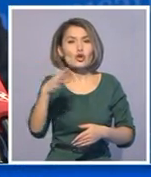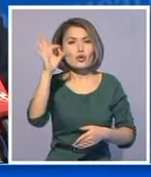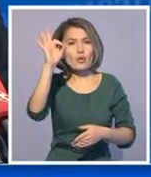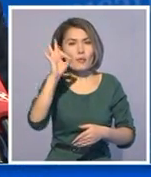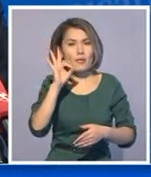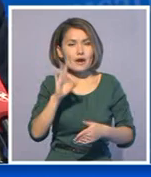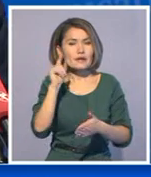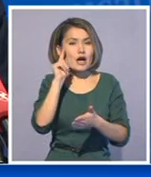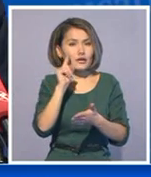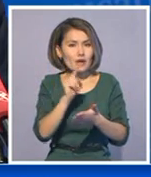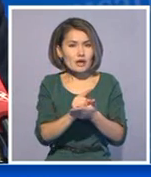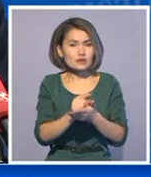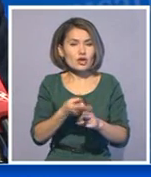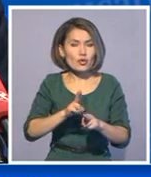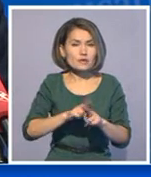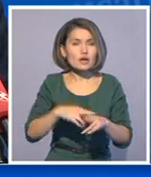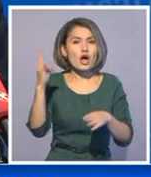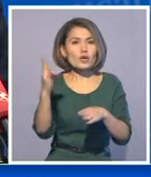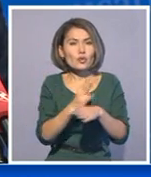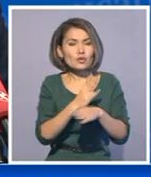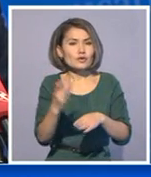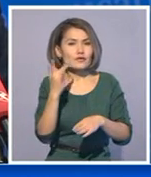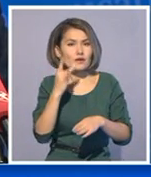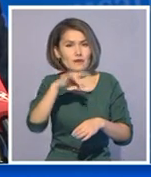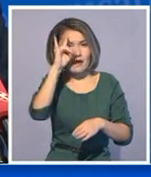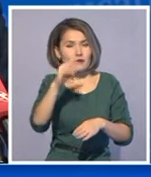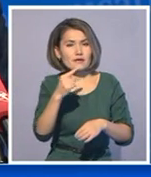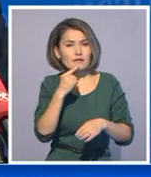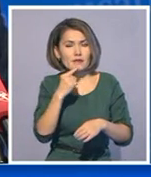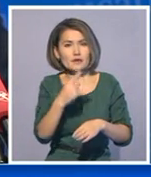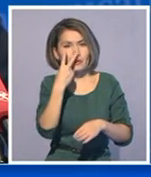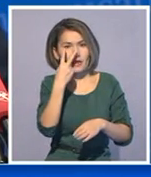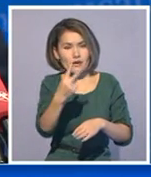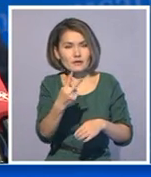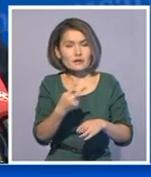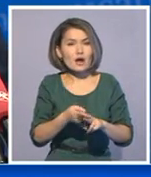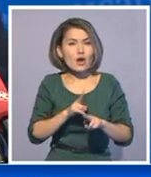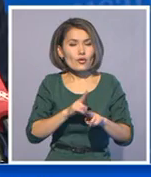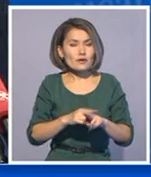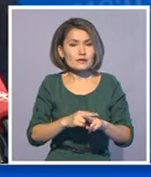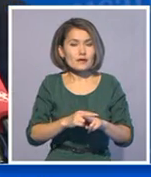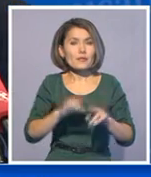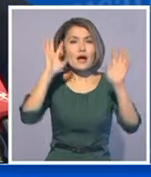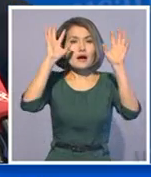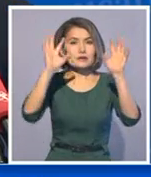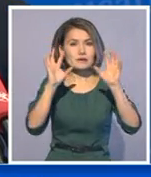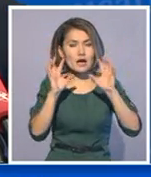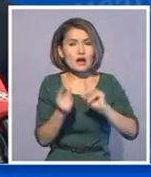деген ескі фильмдерді, айтыстарды қойып қояды түннің ішінде, қазақтарды мазақ қылған сияқты. Содан кейін біз бұл заңға қайтадан